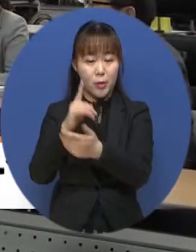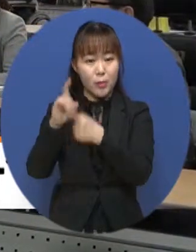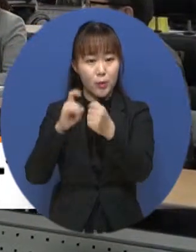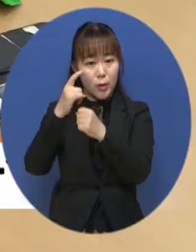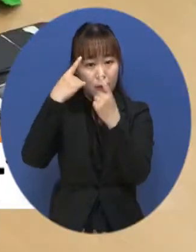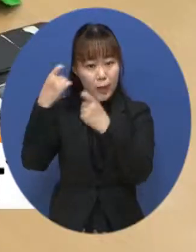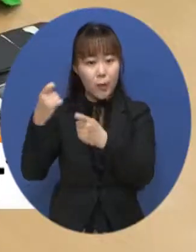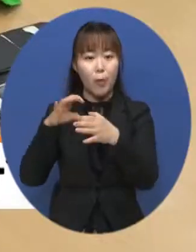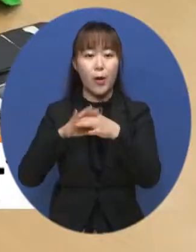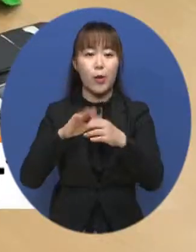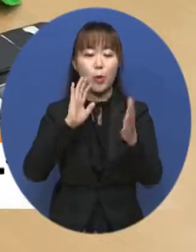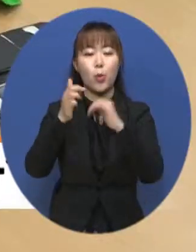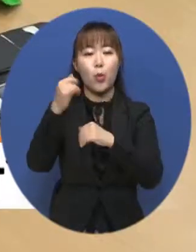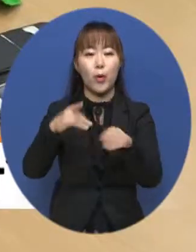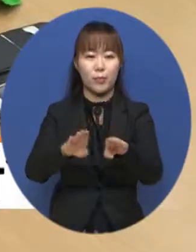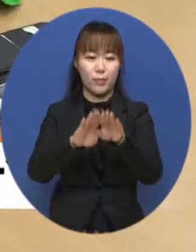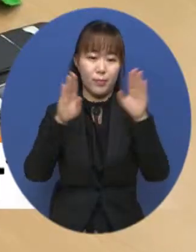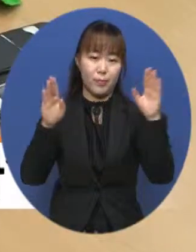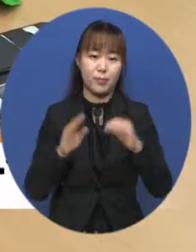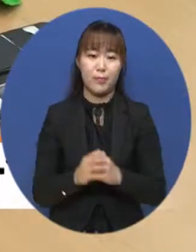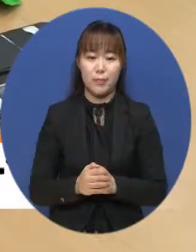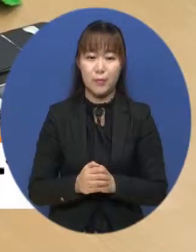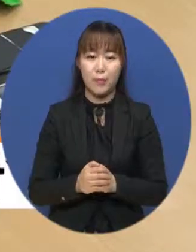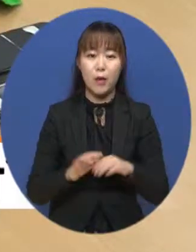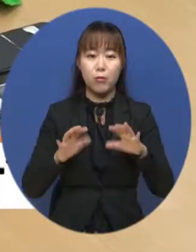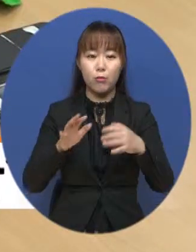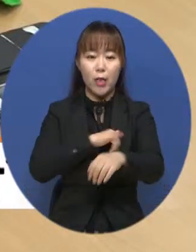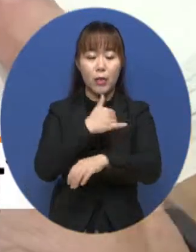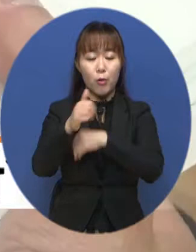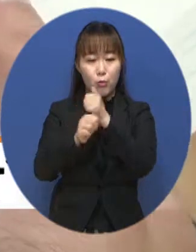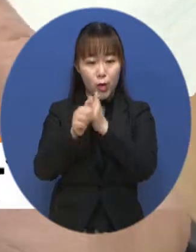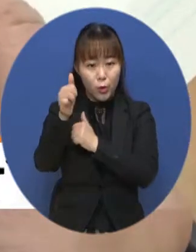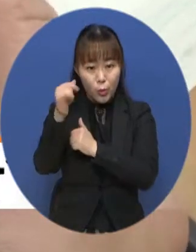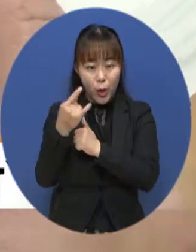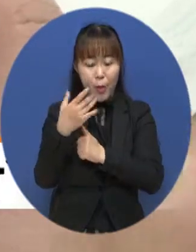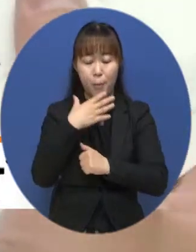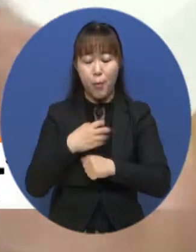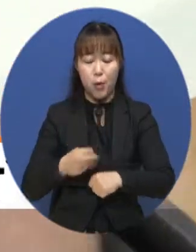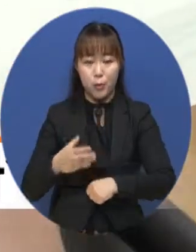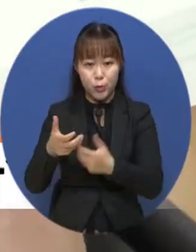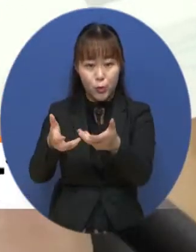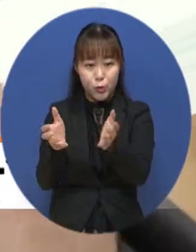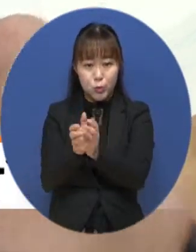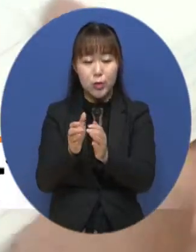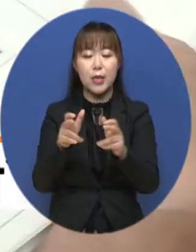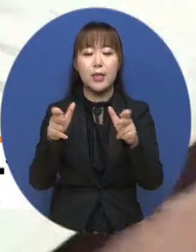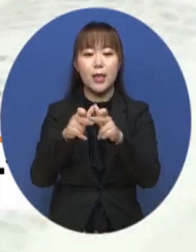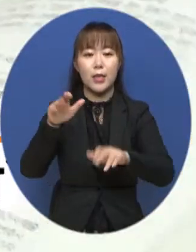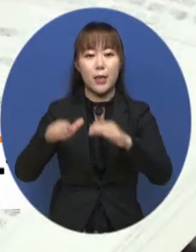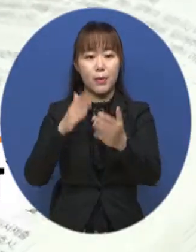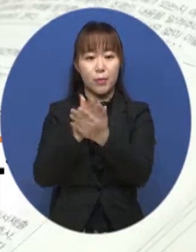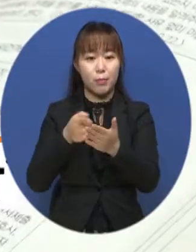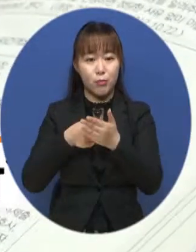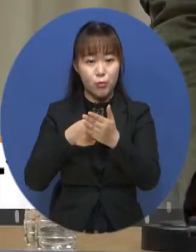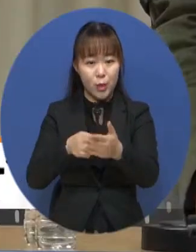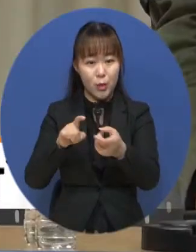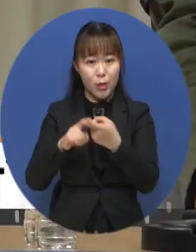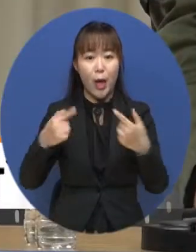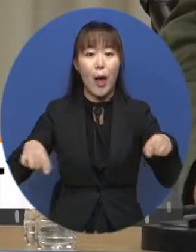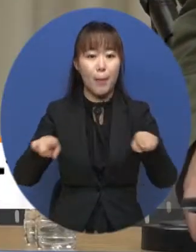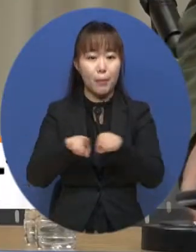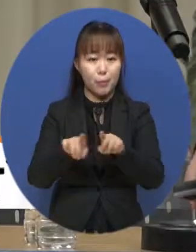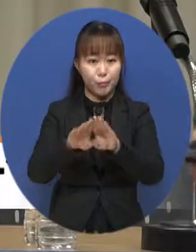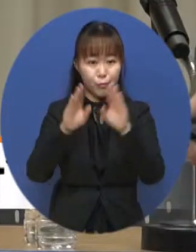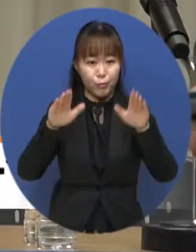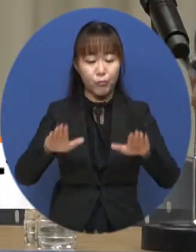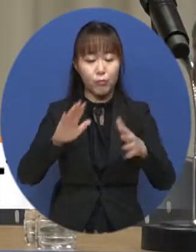토론회가 열렸습니다 국가인권위원회 와 보광 복지부 장애인 차별 금지 추진 연대 가 공동 주최한